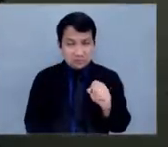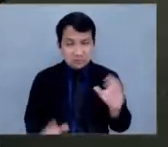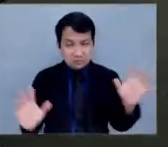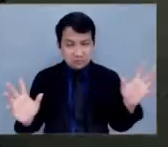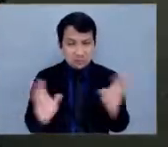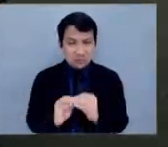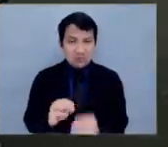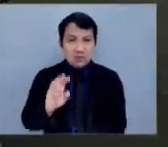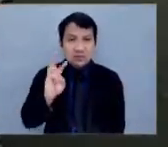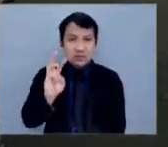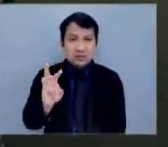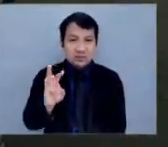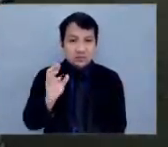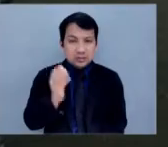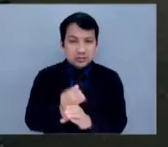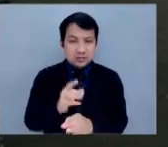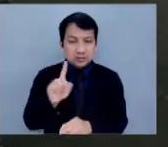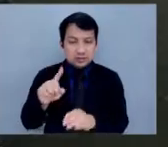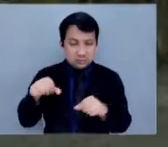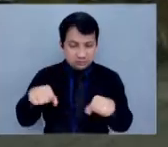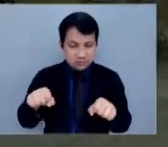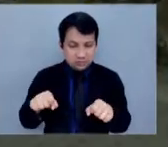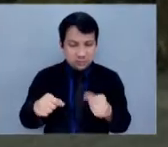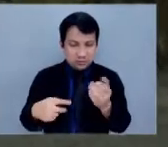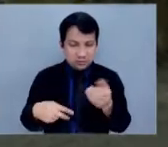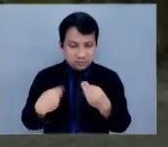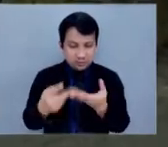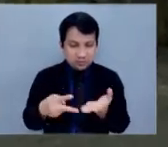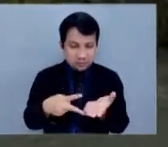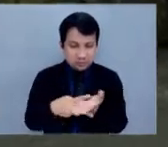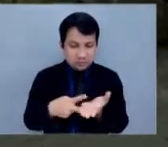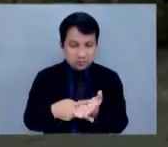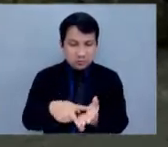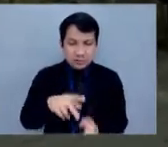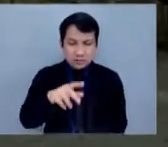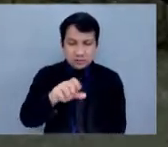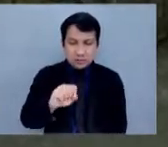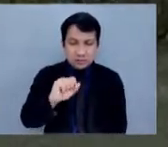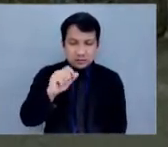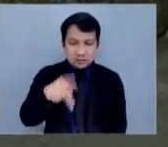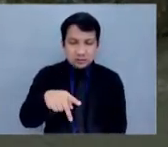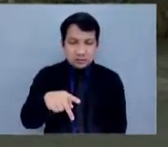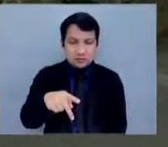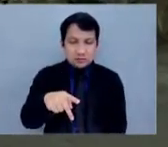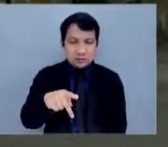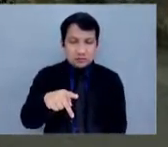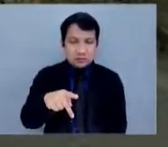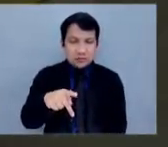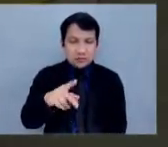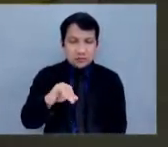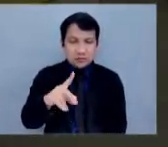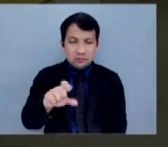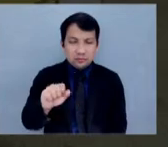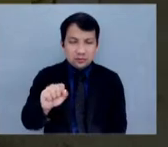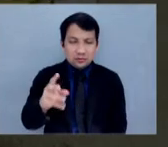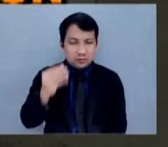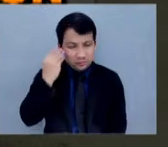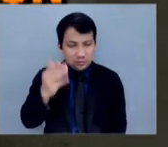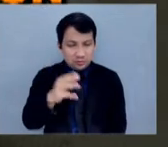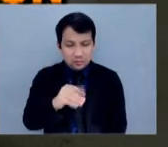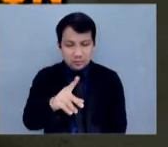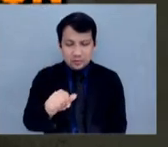na sasakyan at 1 motorsiklo ang tinikitan ng Special Action and Intelligence Committee on Transportation. Base sa MMDA